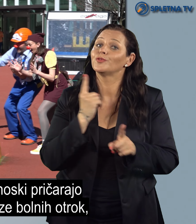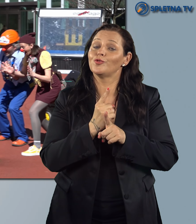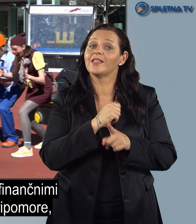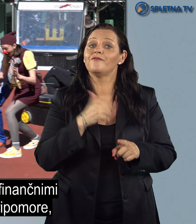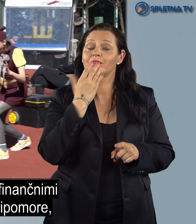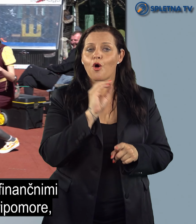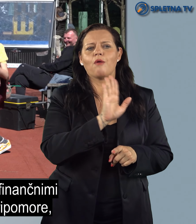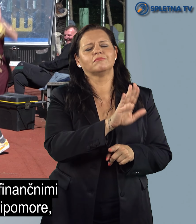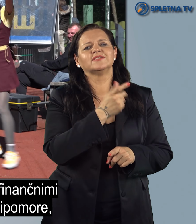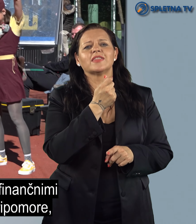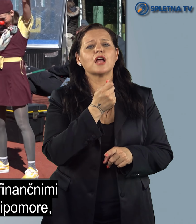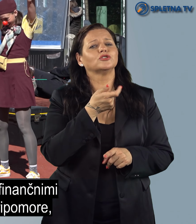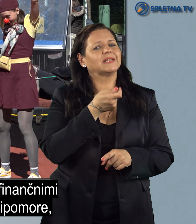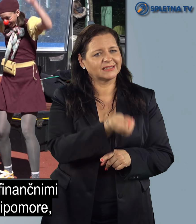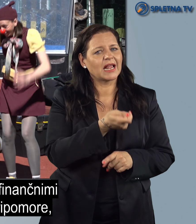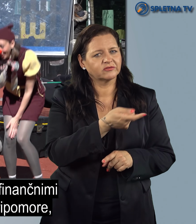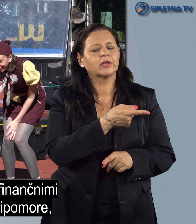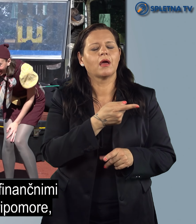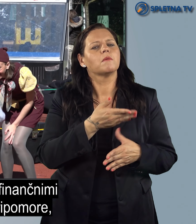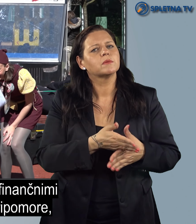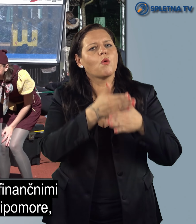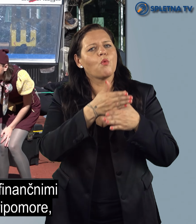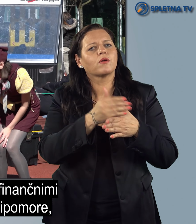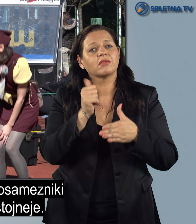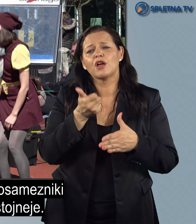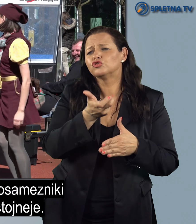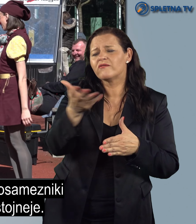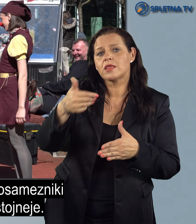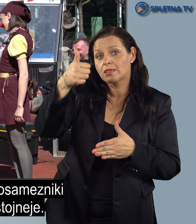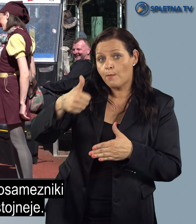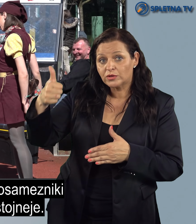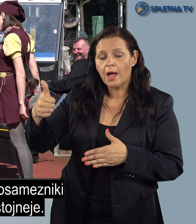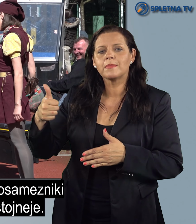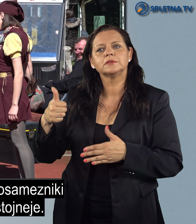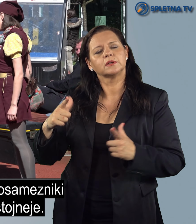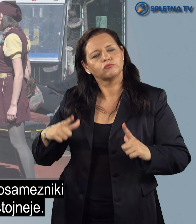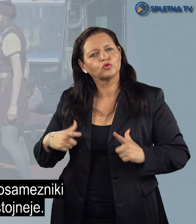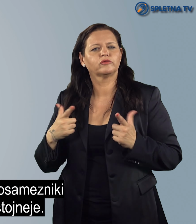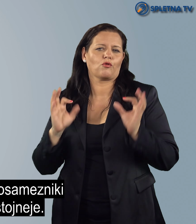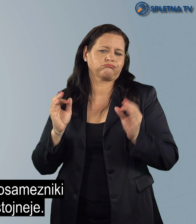finančnimi sredstvi pripomore, da številni posamezniki živijo dostojneje.